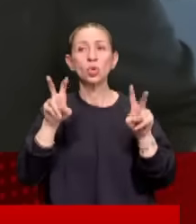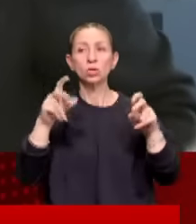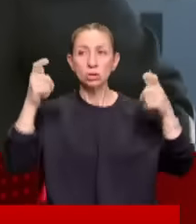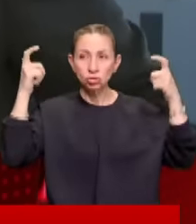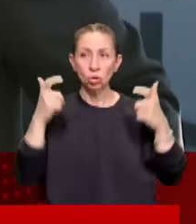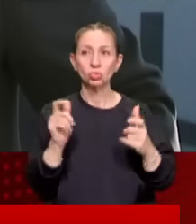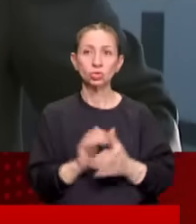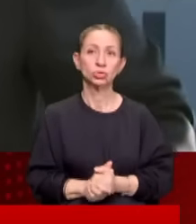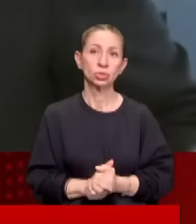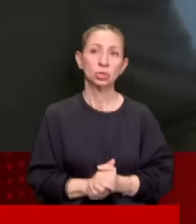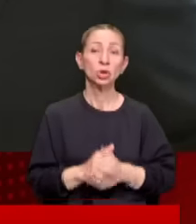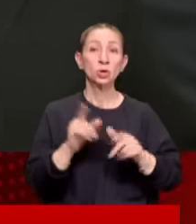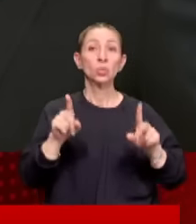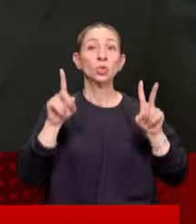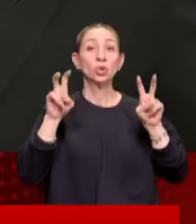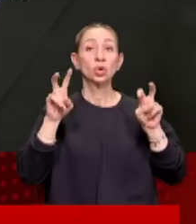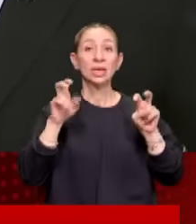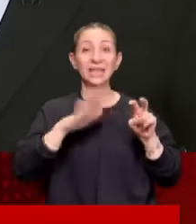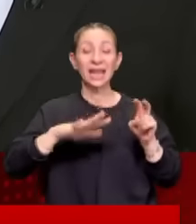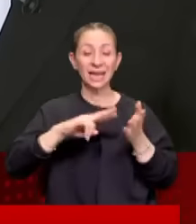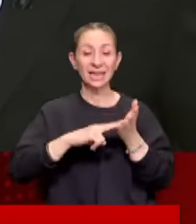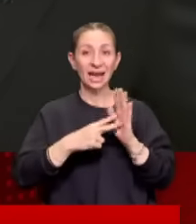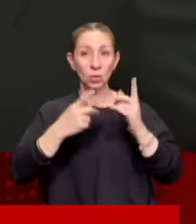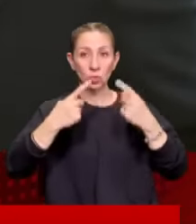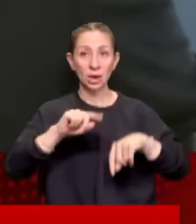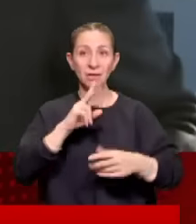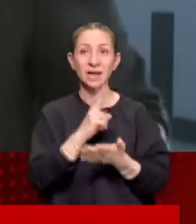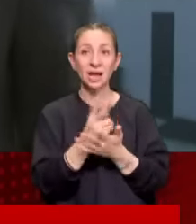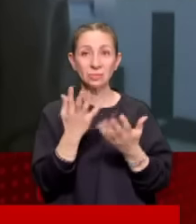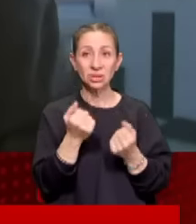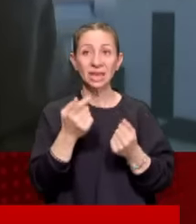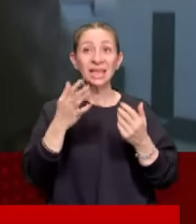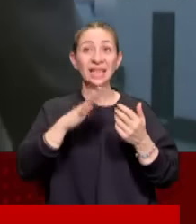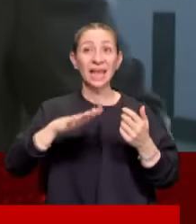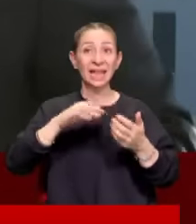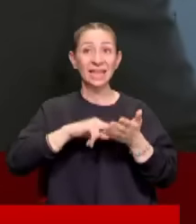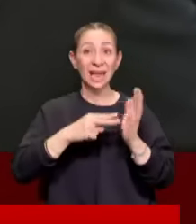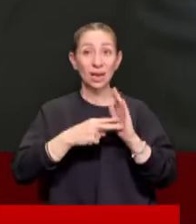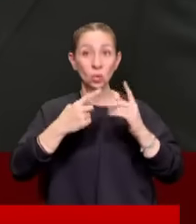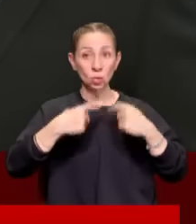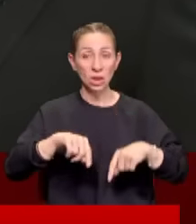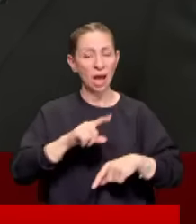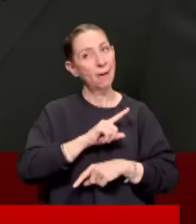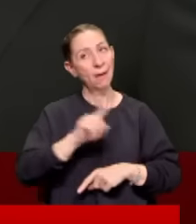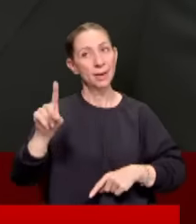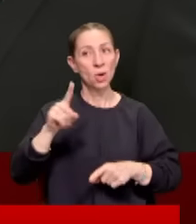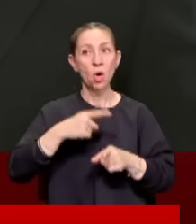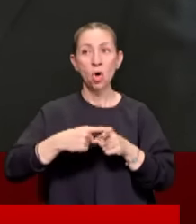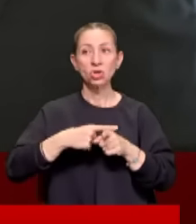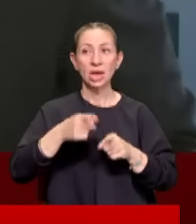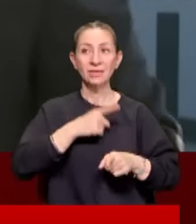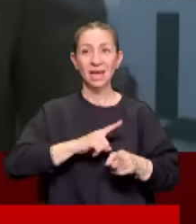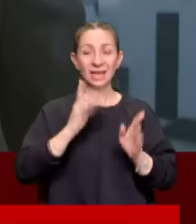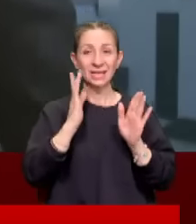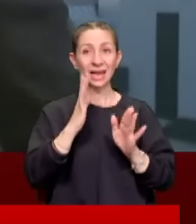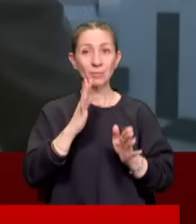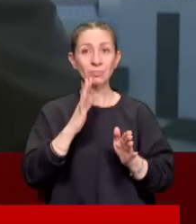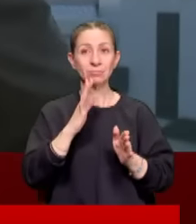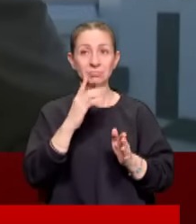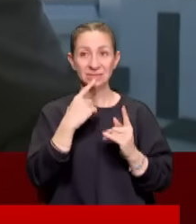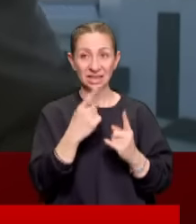mesuldür. Yani bu konuyu genel idare kurulunda karar alınmıştır. Genel İdare Kurulu'nda hayır ortak adayla gidelim diyen